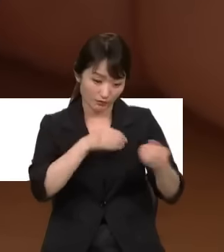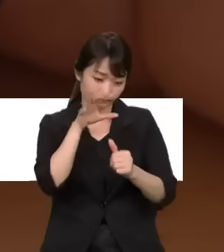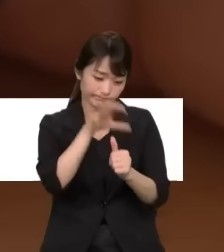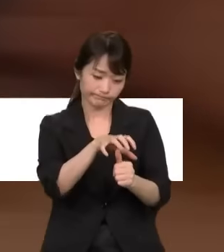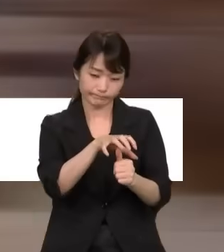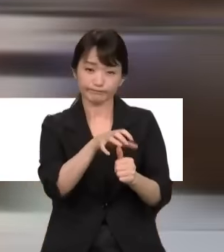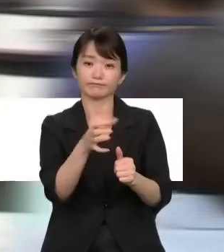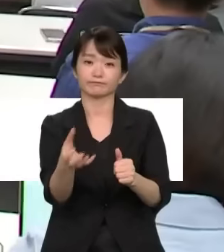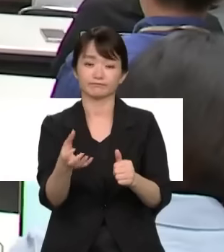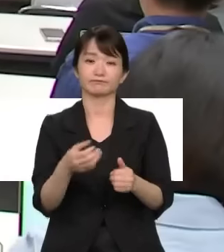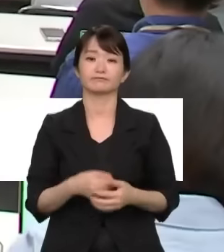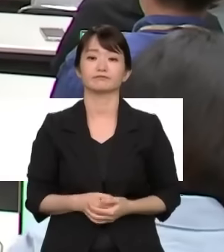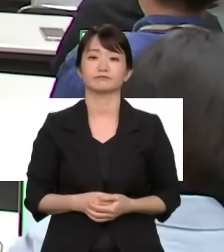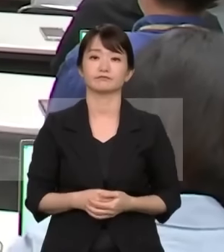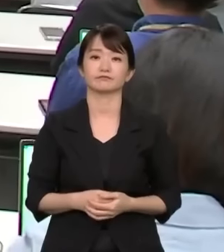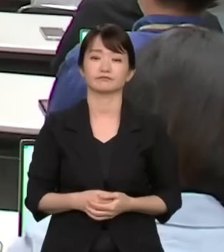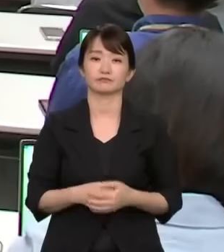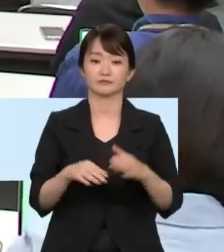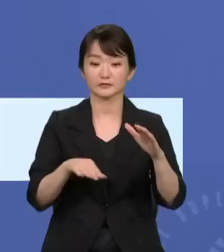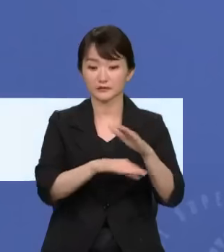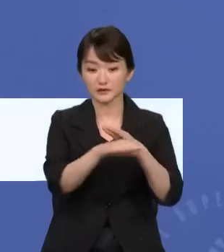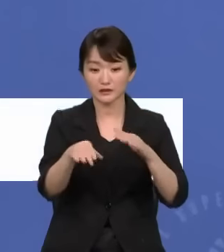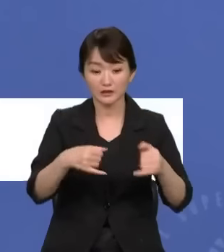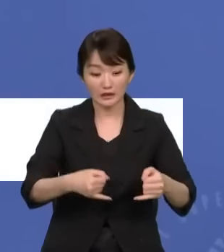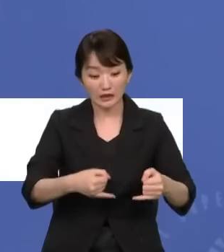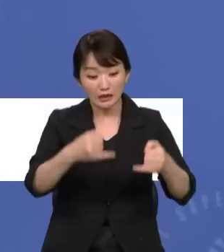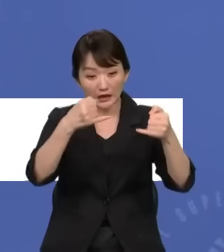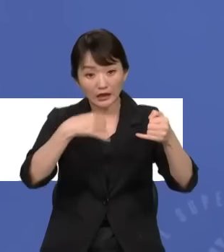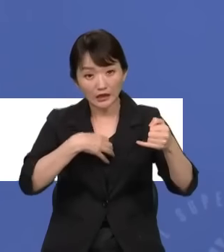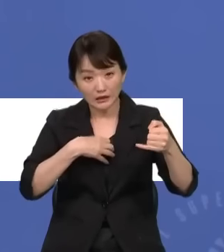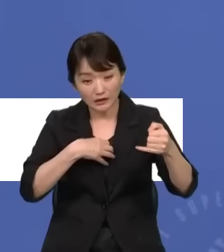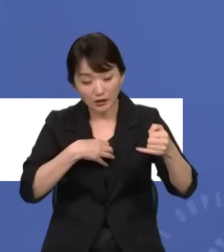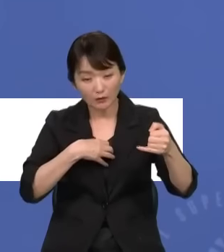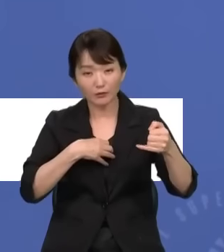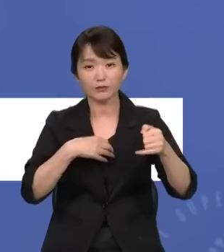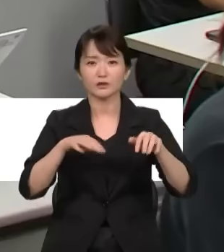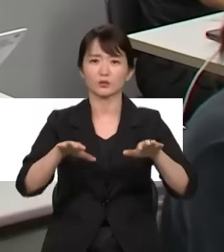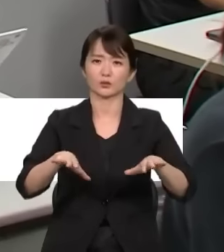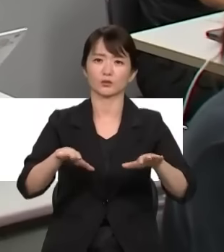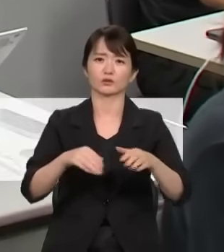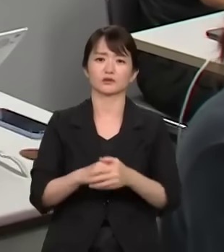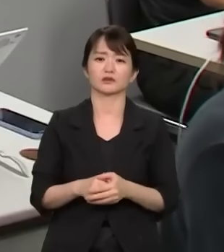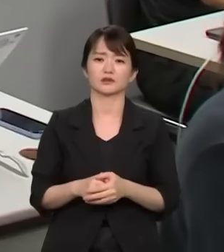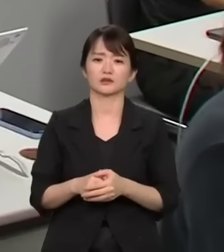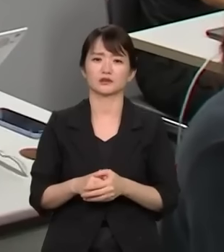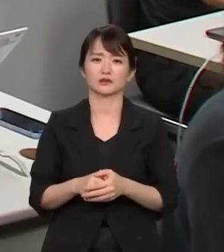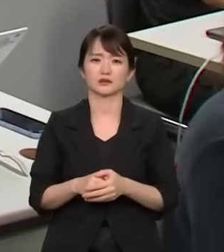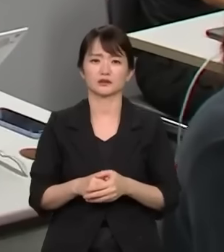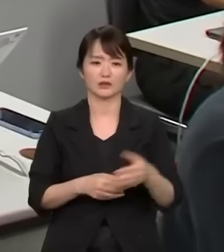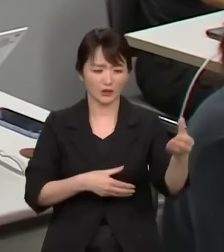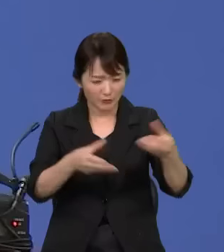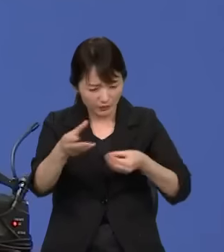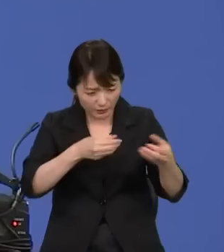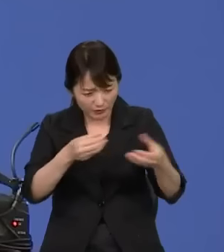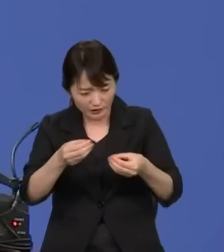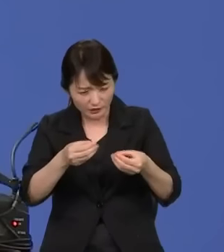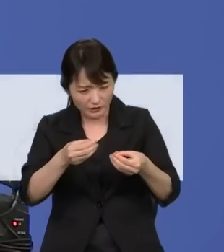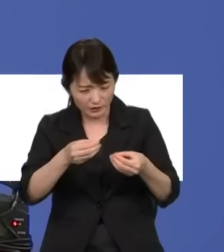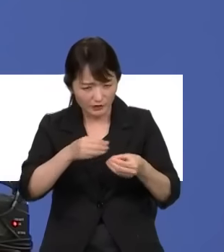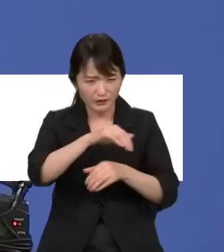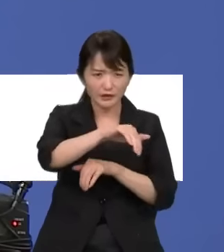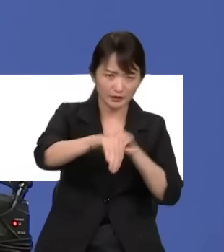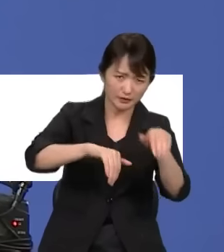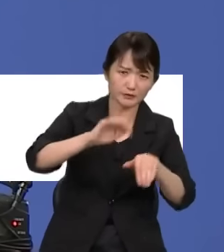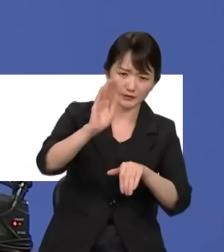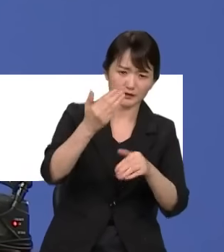영향입니다. 연이의 가계대출 경고음을 내고 있는 금융당국은 오늘도 시장 개입 필요성을 언급했습니다. 은행의